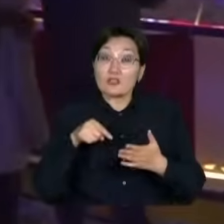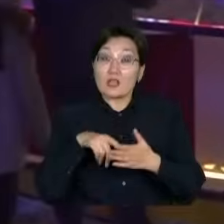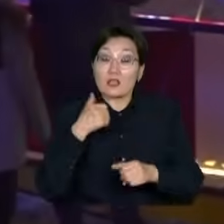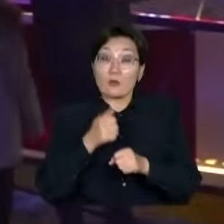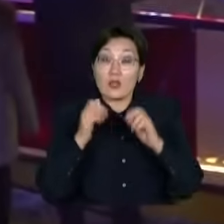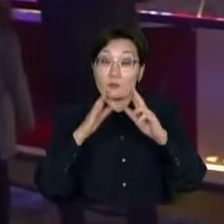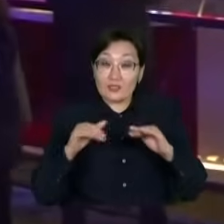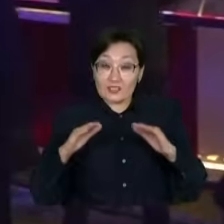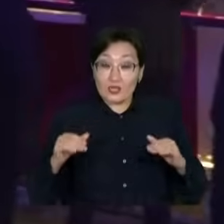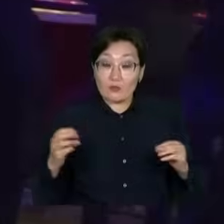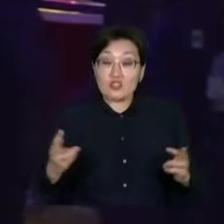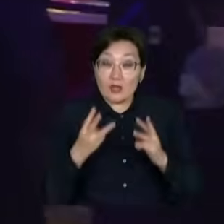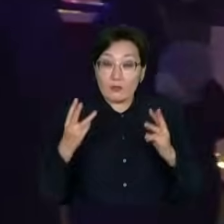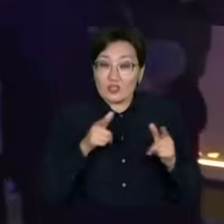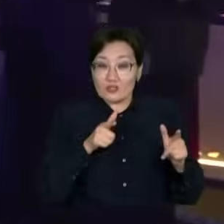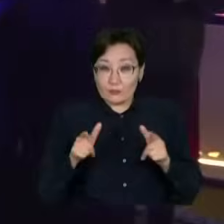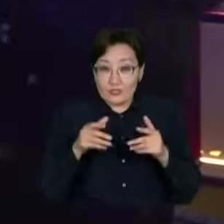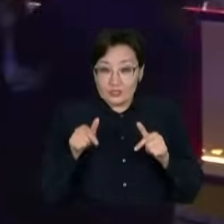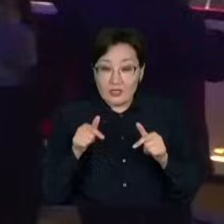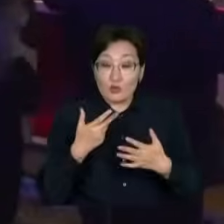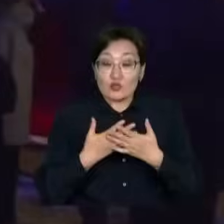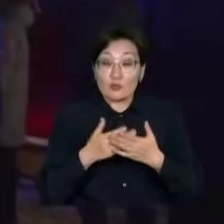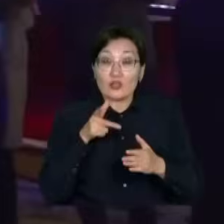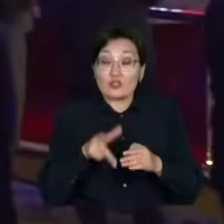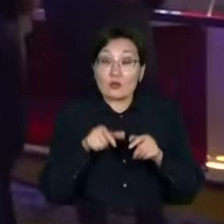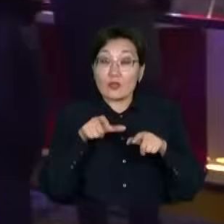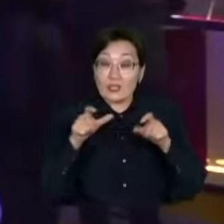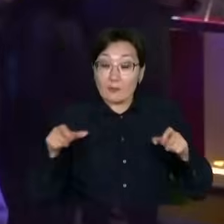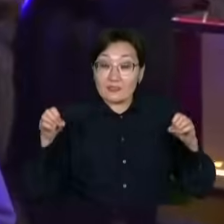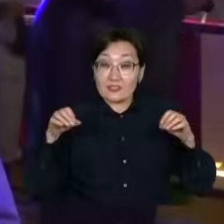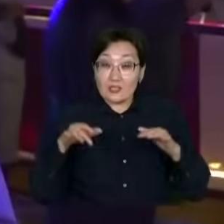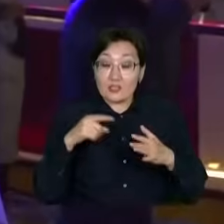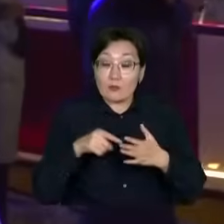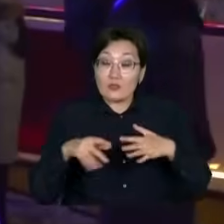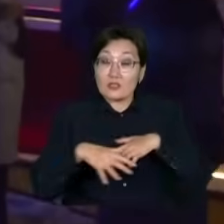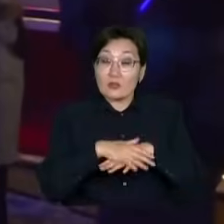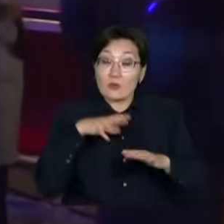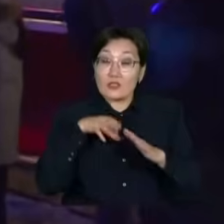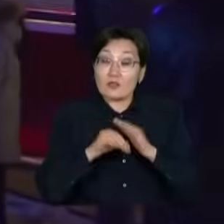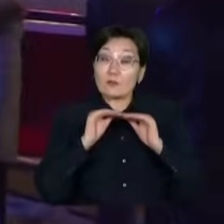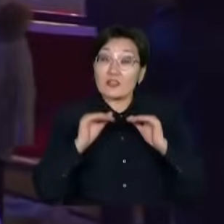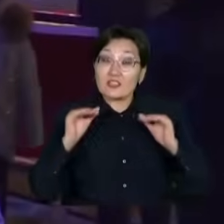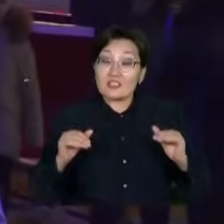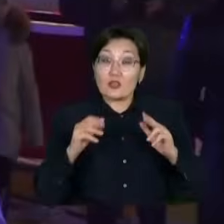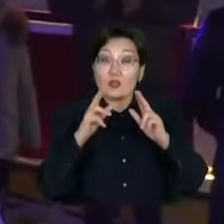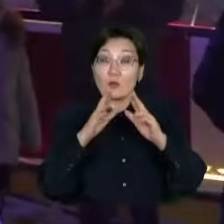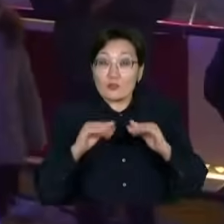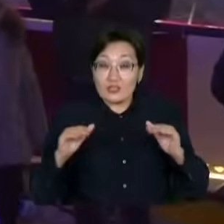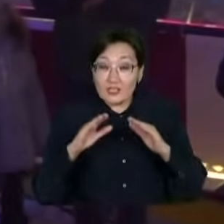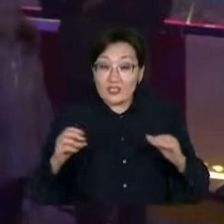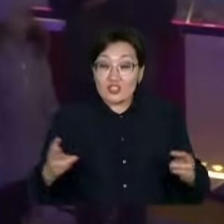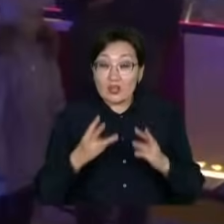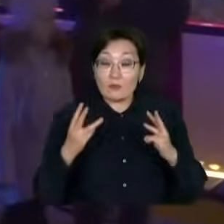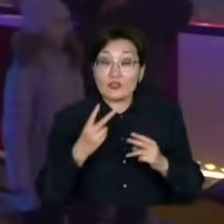бас шыршаның шамы жағылды. Қазір мұнда шамамен 3000-дай адам бар. Шаһар халқы, әсіресе балалар, шырша шамының жағылғанын